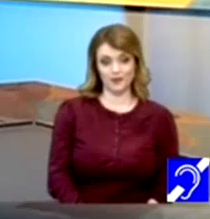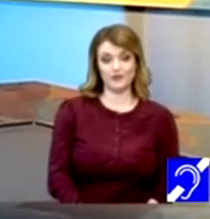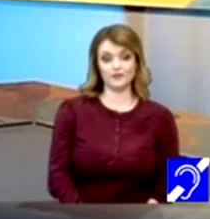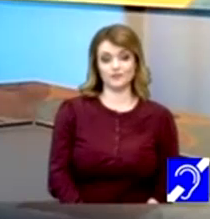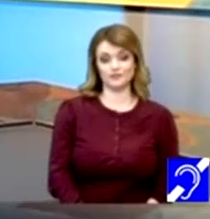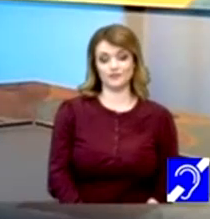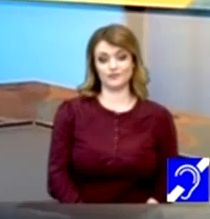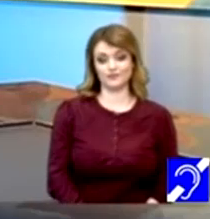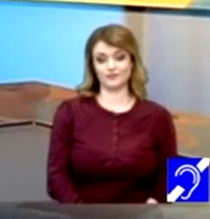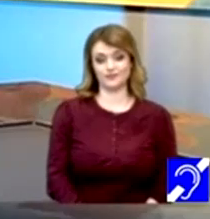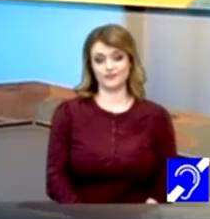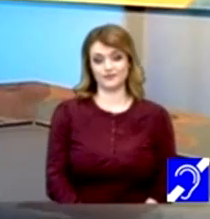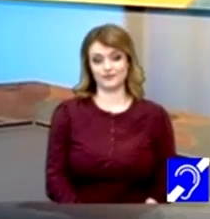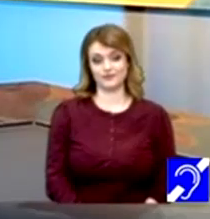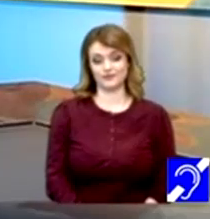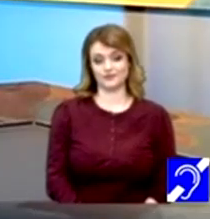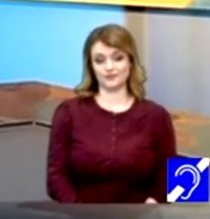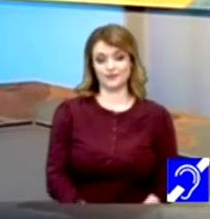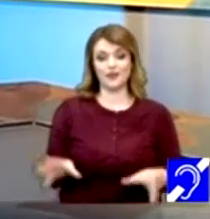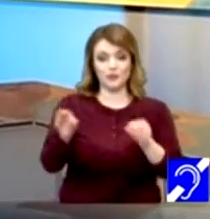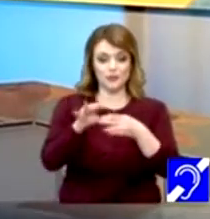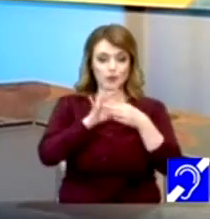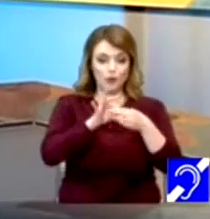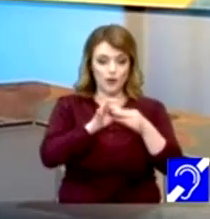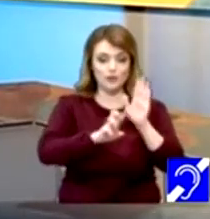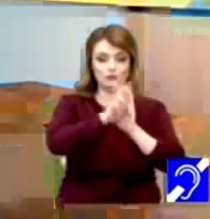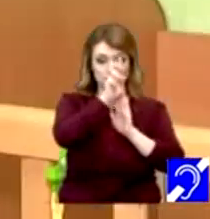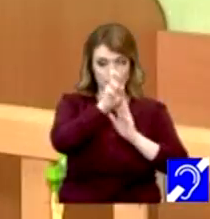care e brațul social al Mitropoliei Basarabiei.